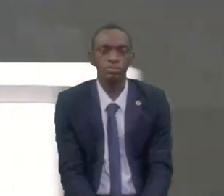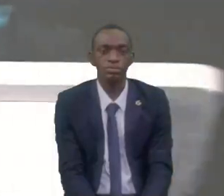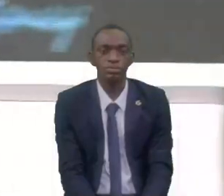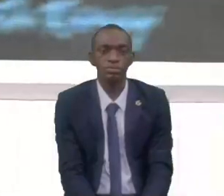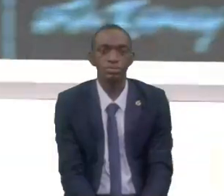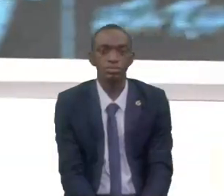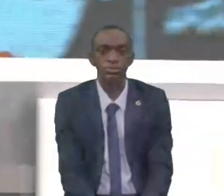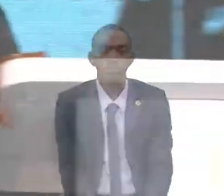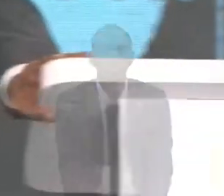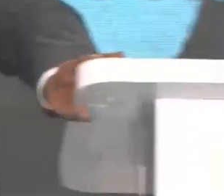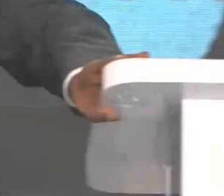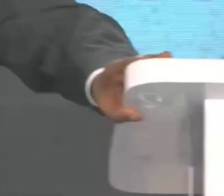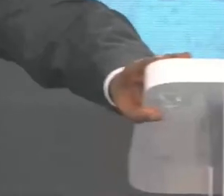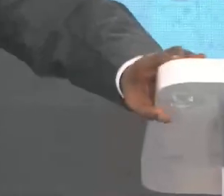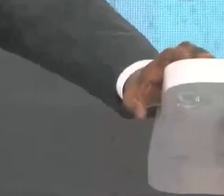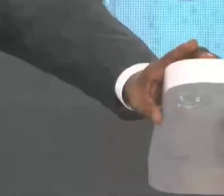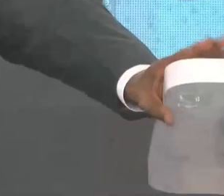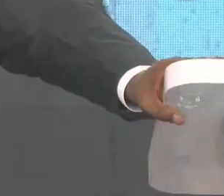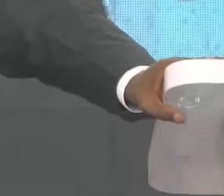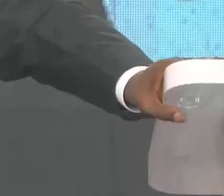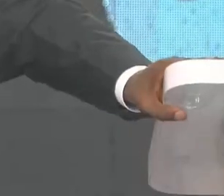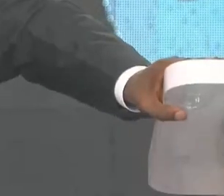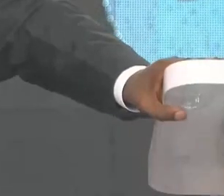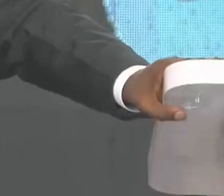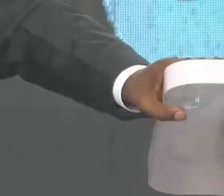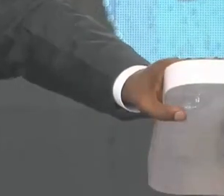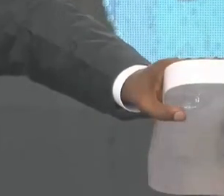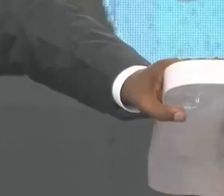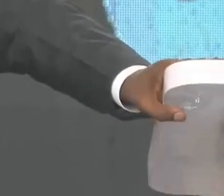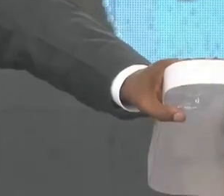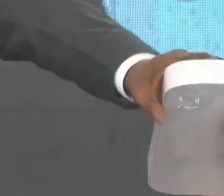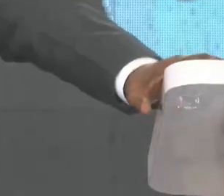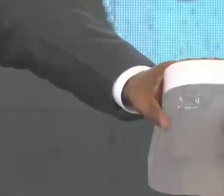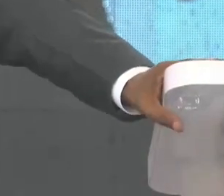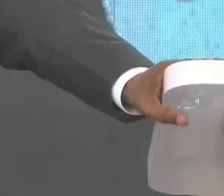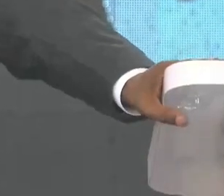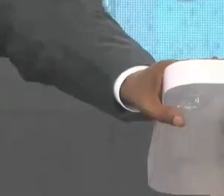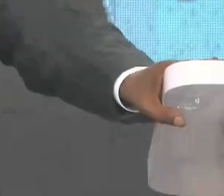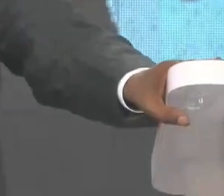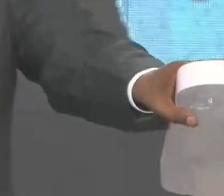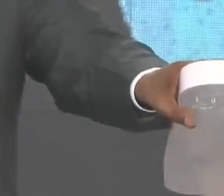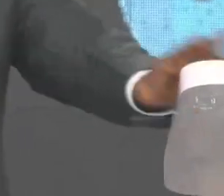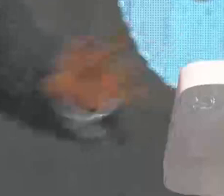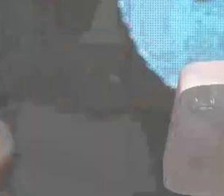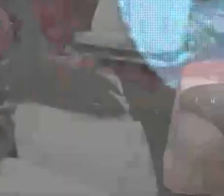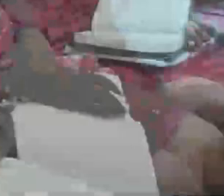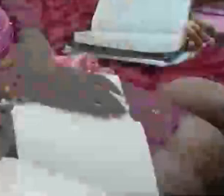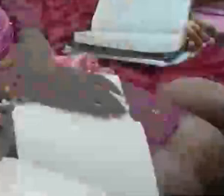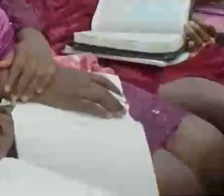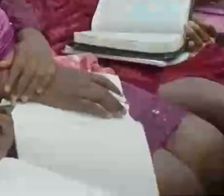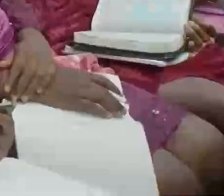adamique est ôtée, la haine du peuple sur lequel tu es établi, cette haine aussi est